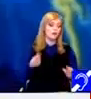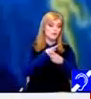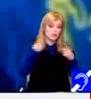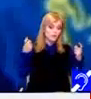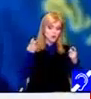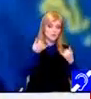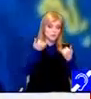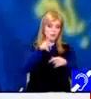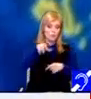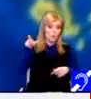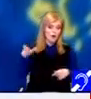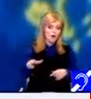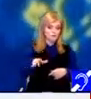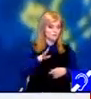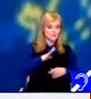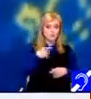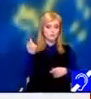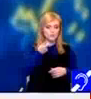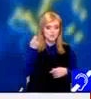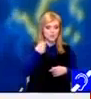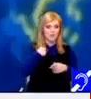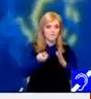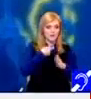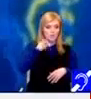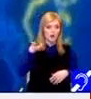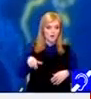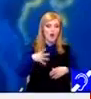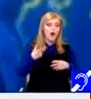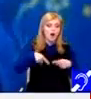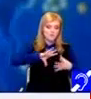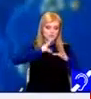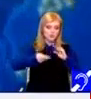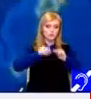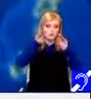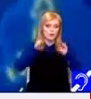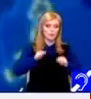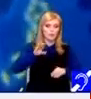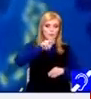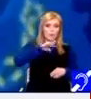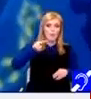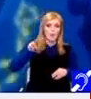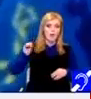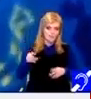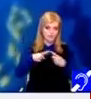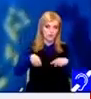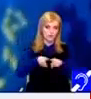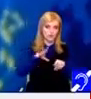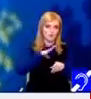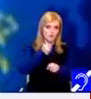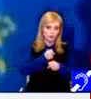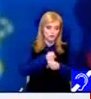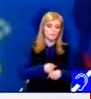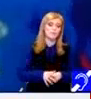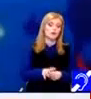Informația publică este ținută departe de ochii cetățenilor. Asta reiese dintr-un raport Promolex care a monitorizat transparența activității